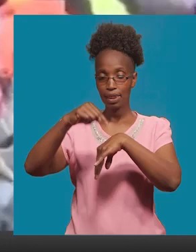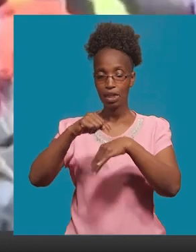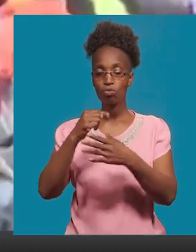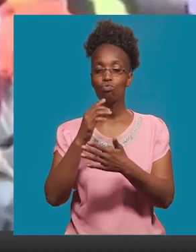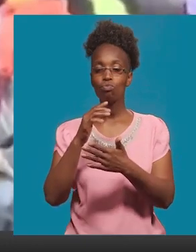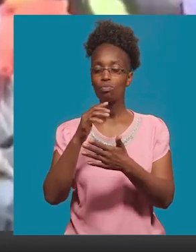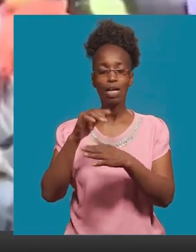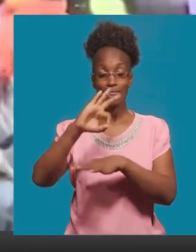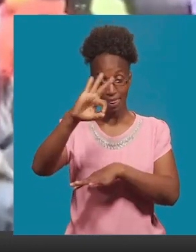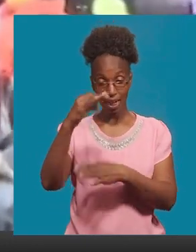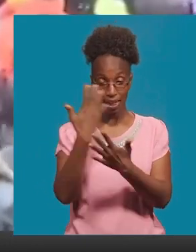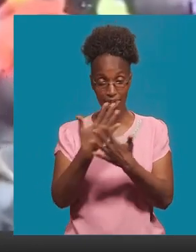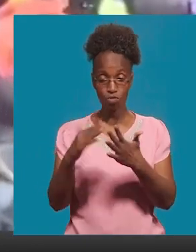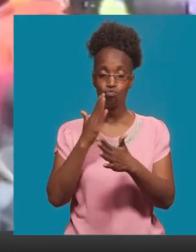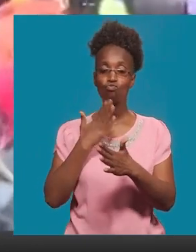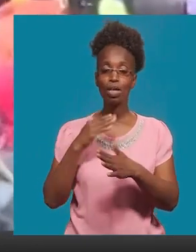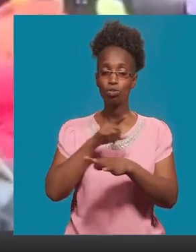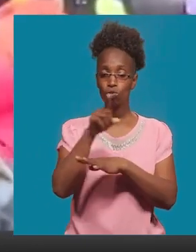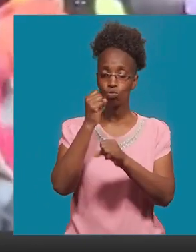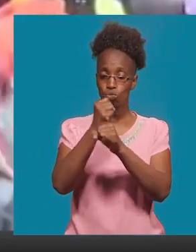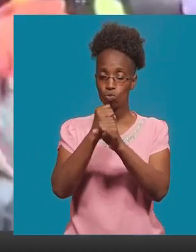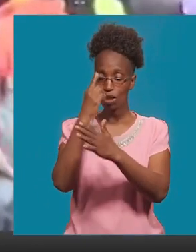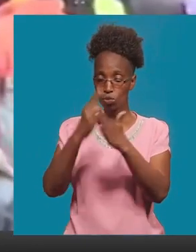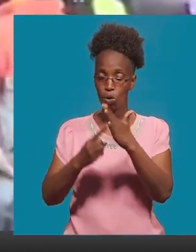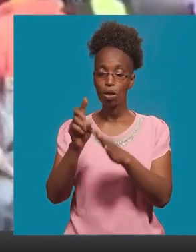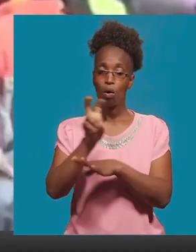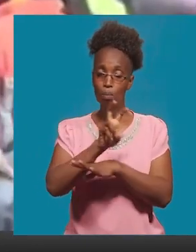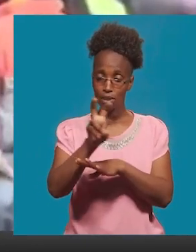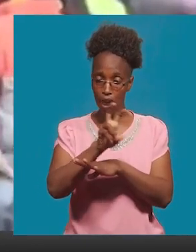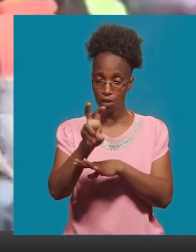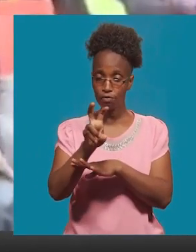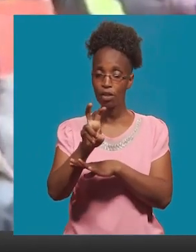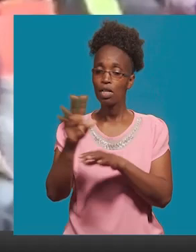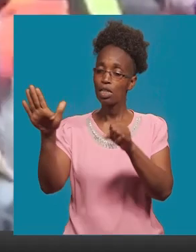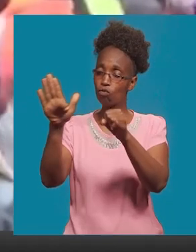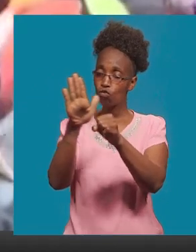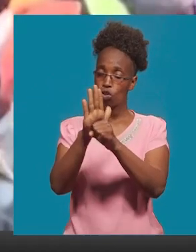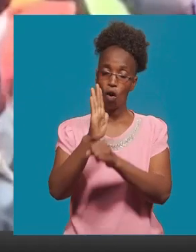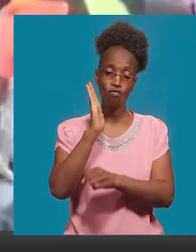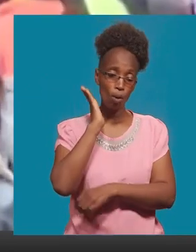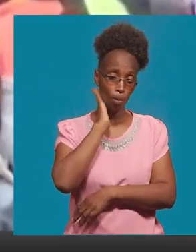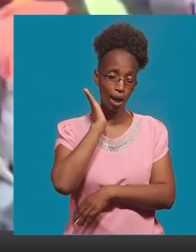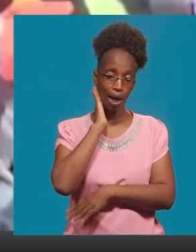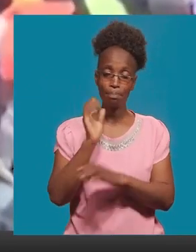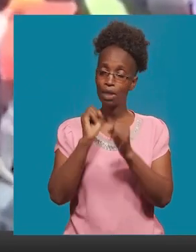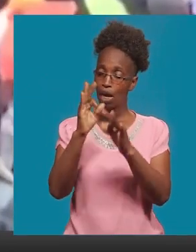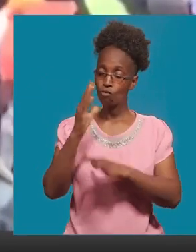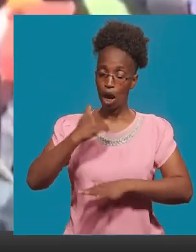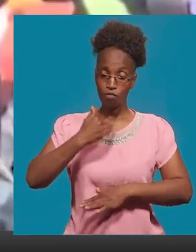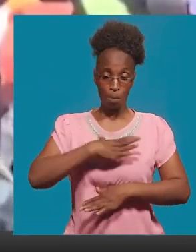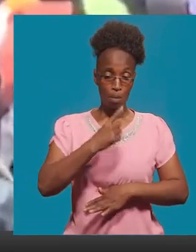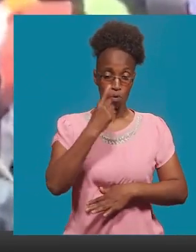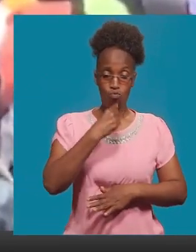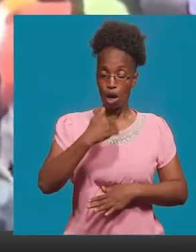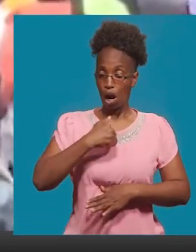tatu, uangazie haswa mkulima wa maziwa katika Murang'a yote. Your Excellency, kama iko mahali